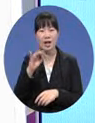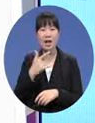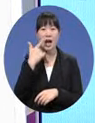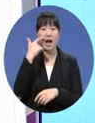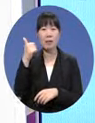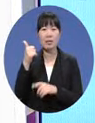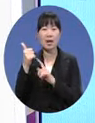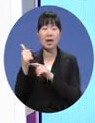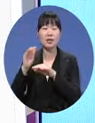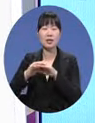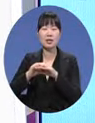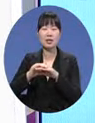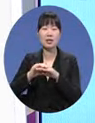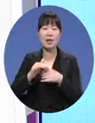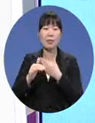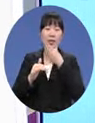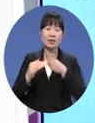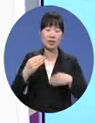손이 팬티 속에 들어와 있었다.